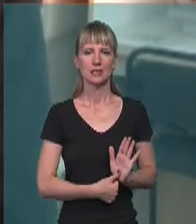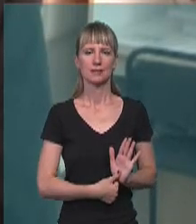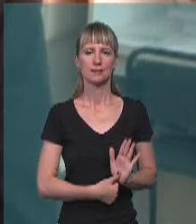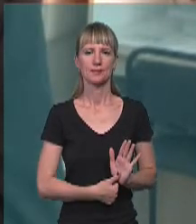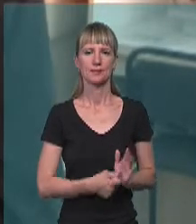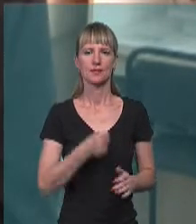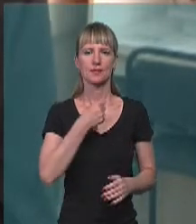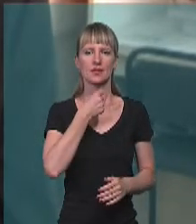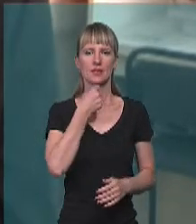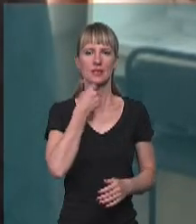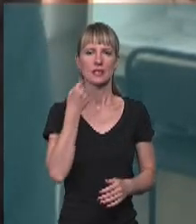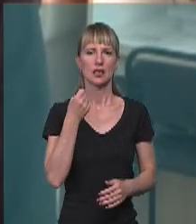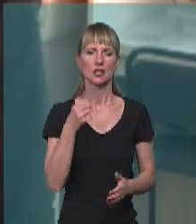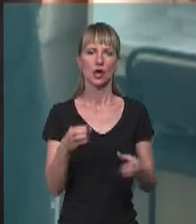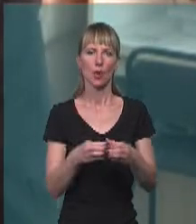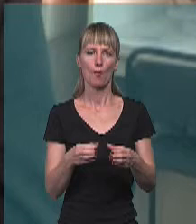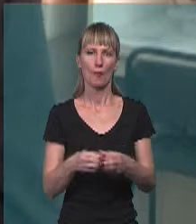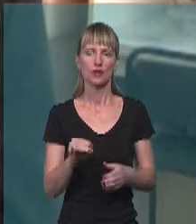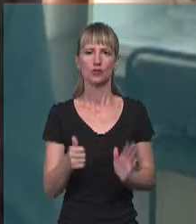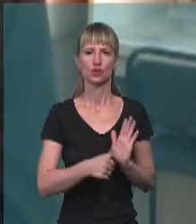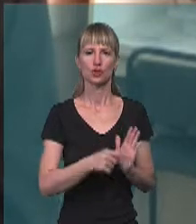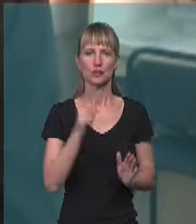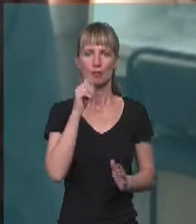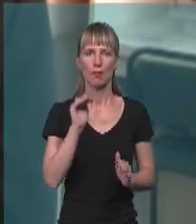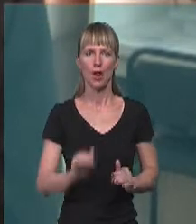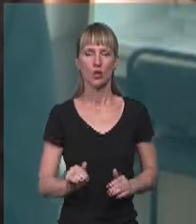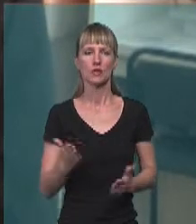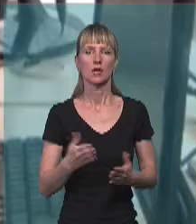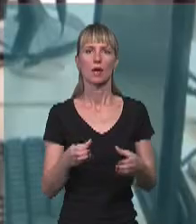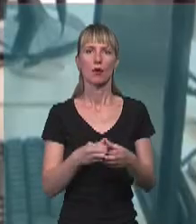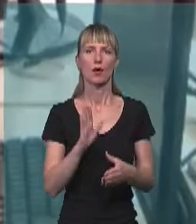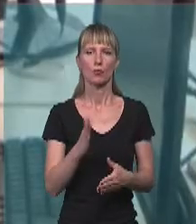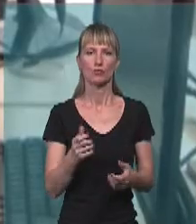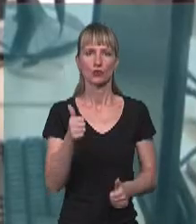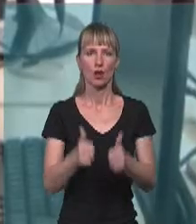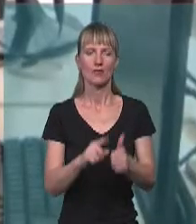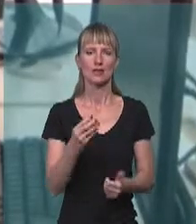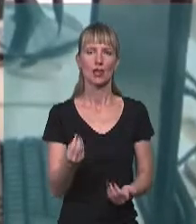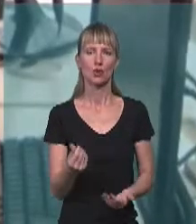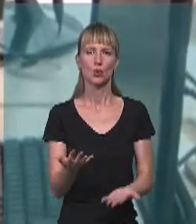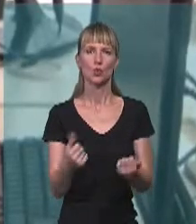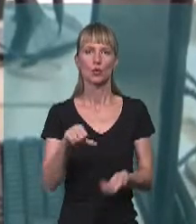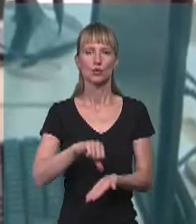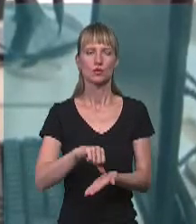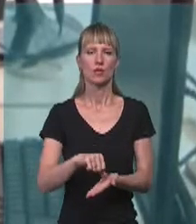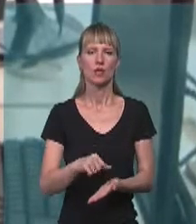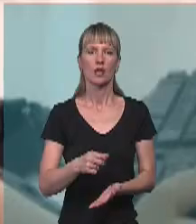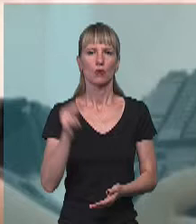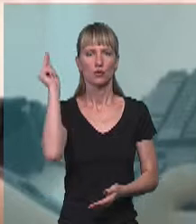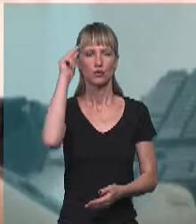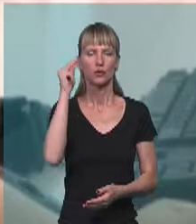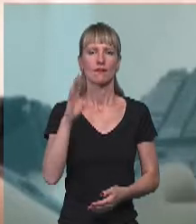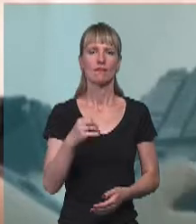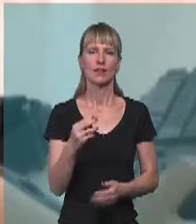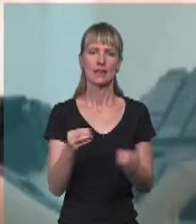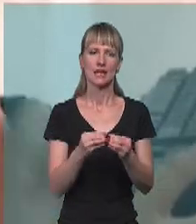6 старших команд та 6 молодших, які команди будуть змагатися за гроші. Участь у конкурсі брали учениці віком від 10 до